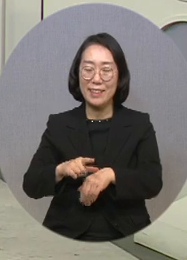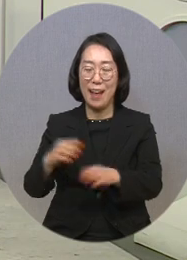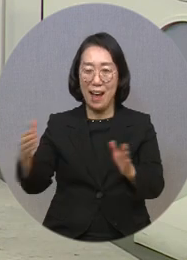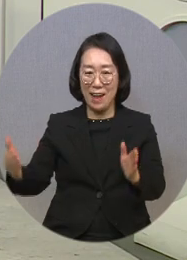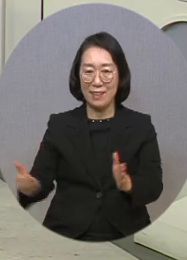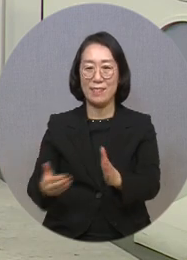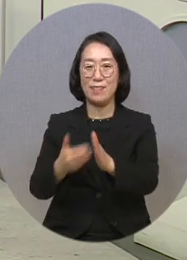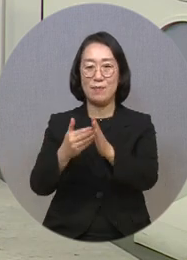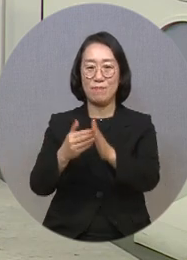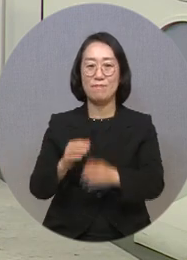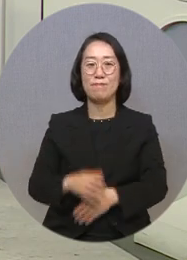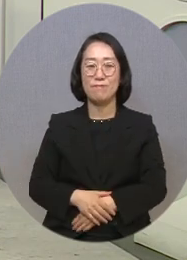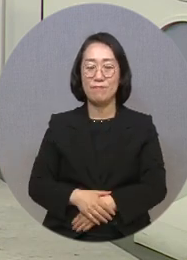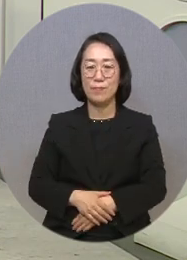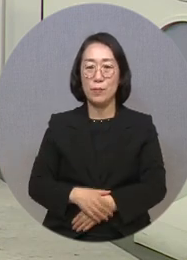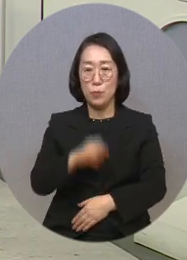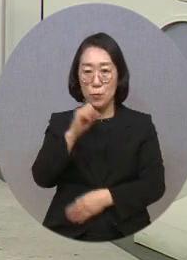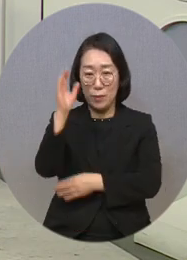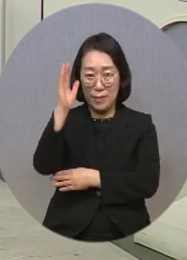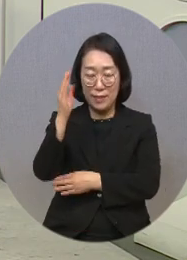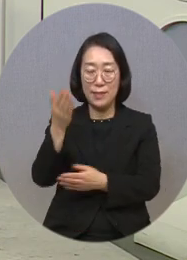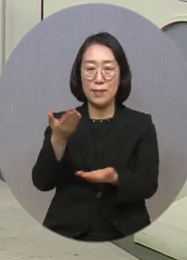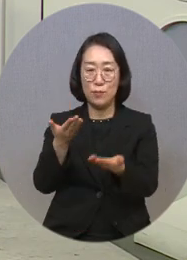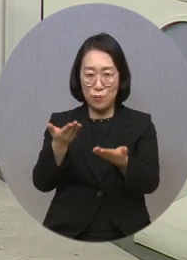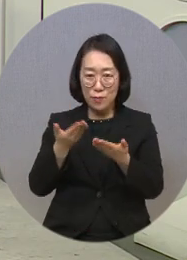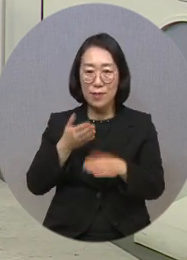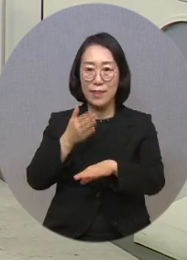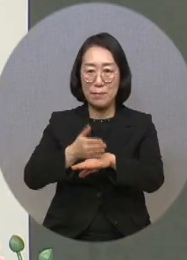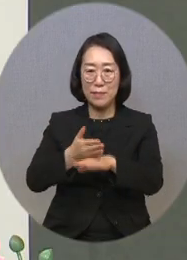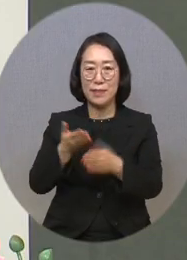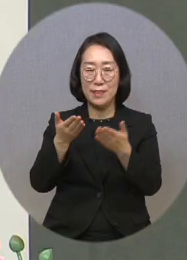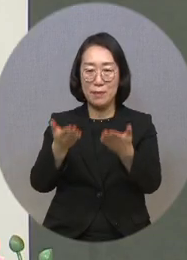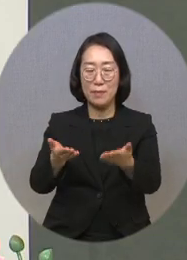같아요. 오늘 좋은 말씀 고맙습니다. 네.